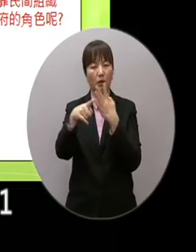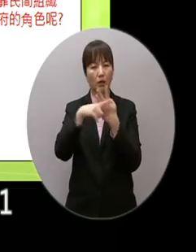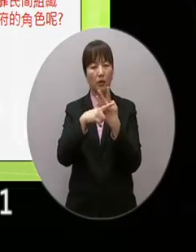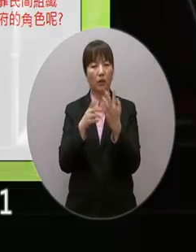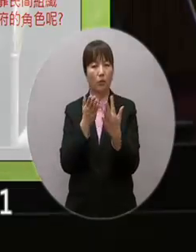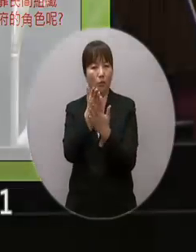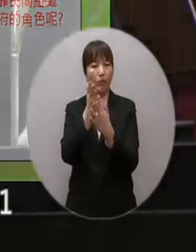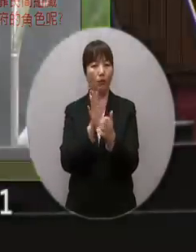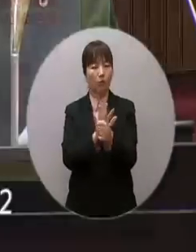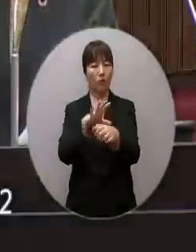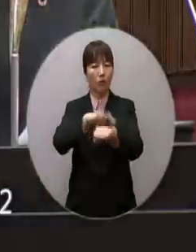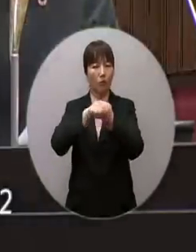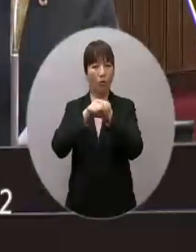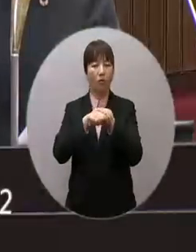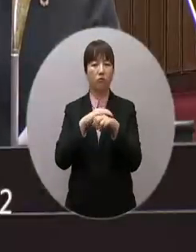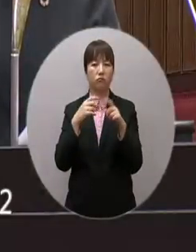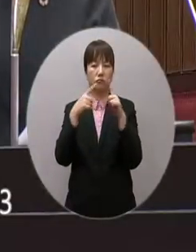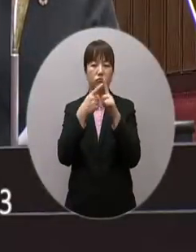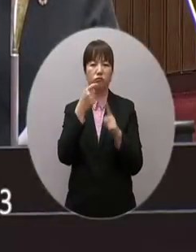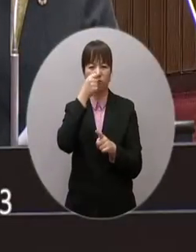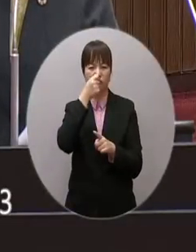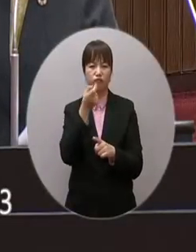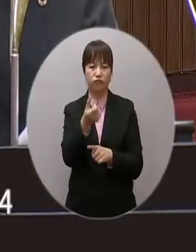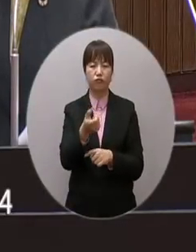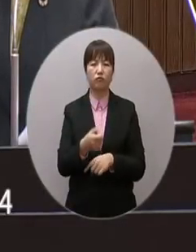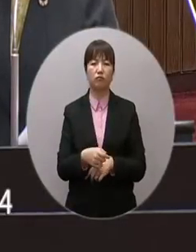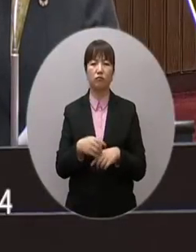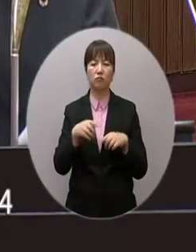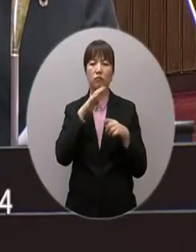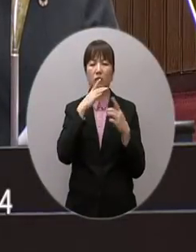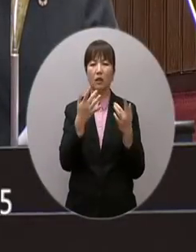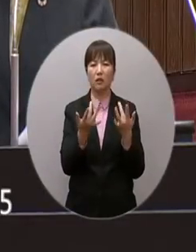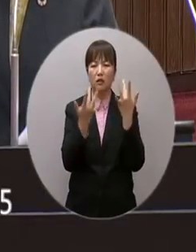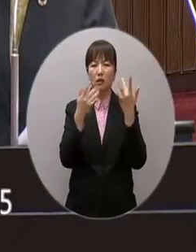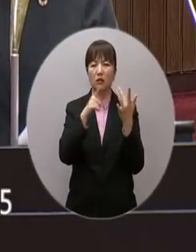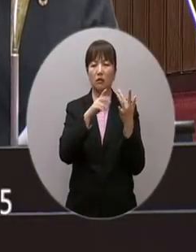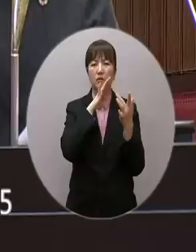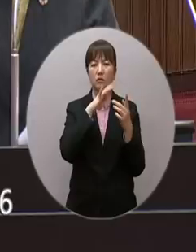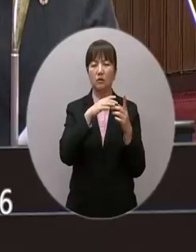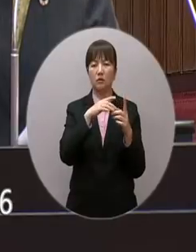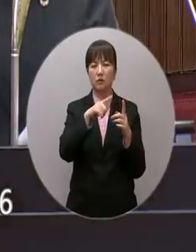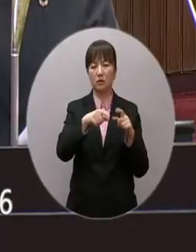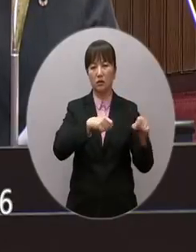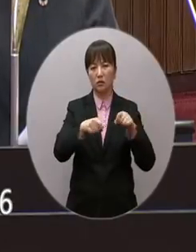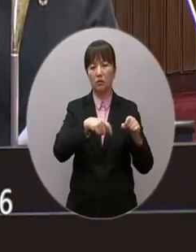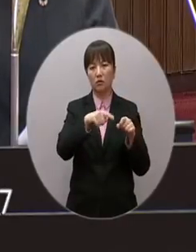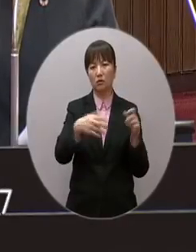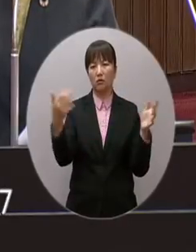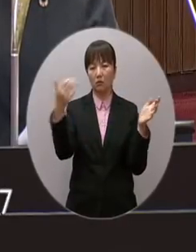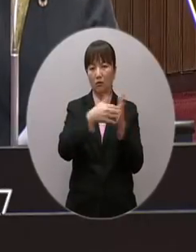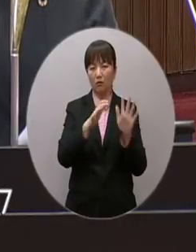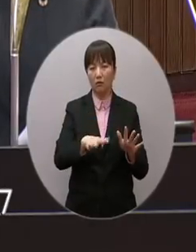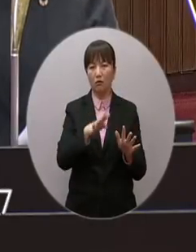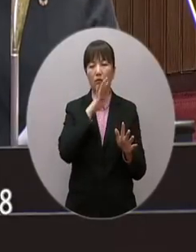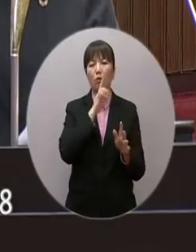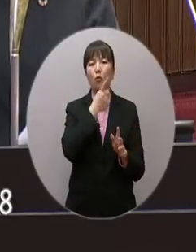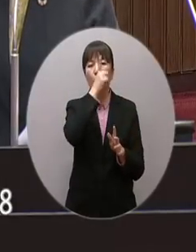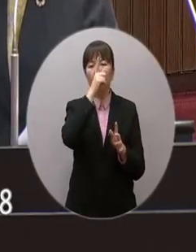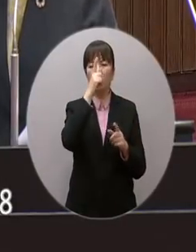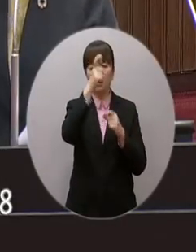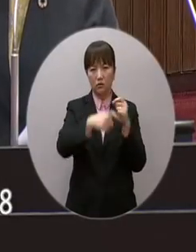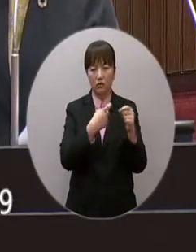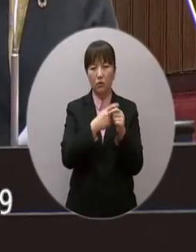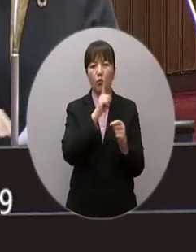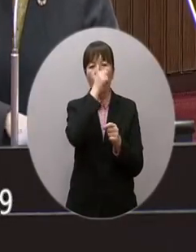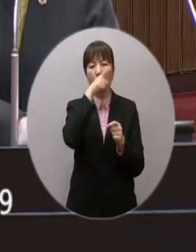的少的可以。好，我一直说我们草寮这个嘉老山庄，它是一直以来它都是唯一，十年